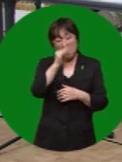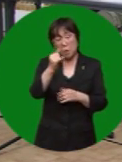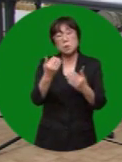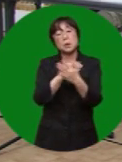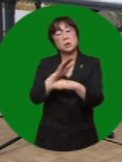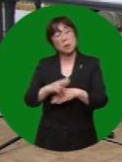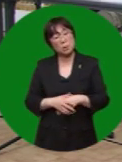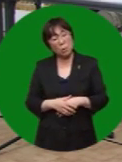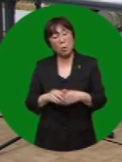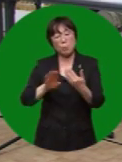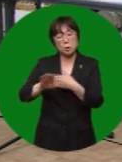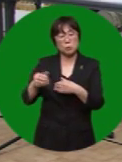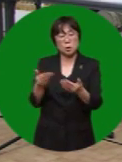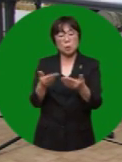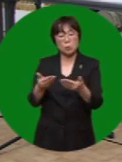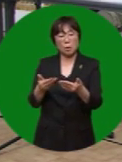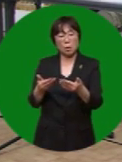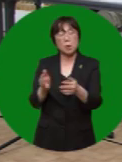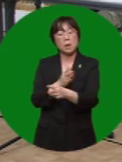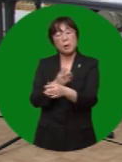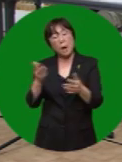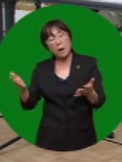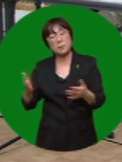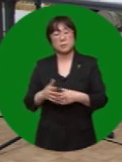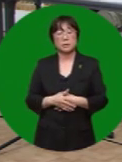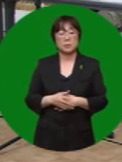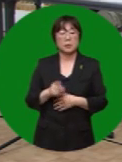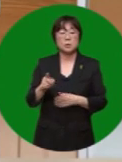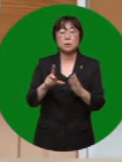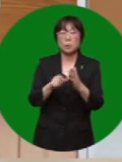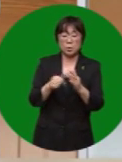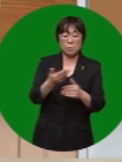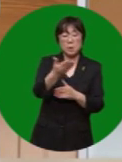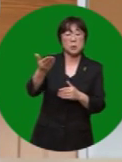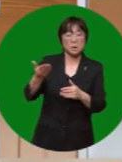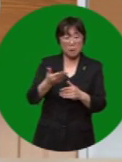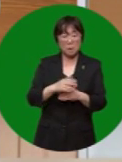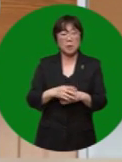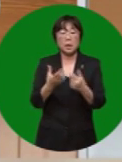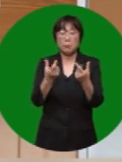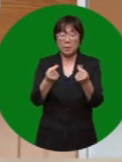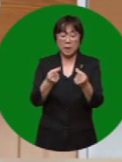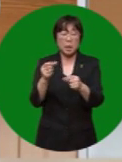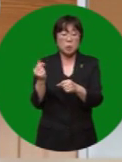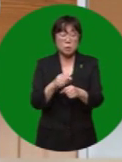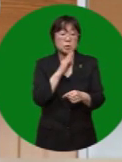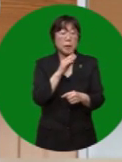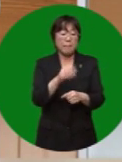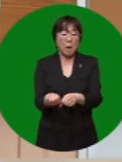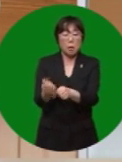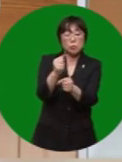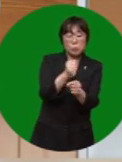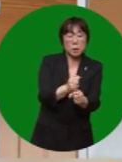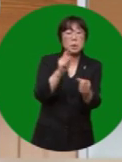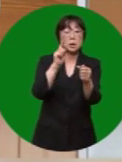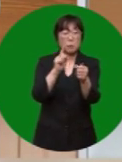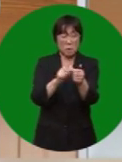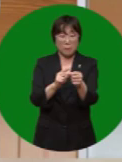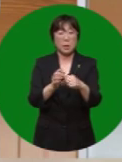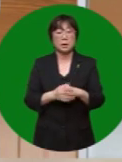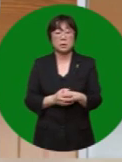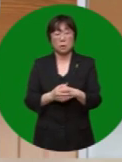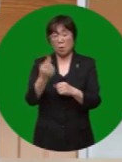けどちょっとね違う仕事やっててブランクがあるっていうね、こうした皆さん方にやはりまたすぐに現場復帰していただける、そう